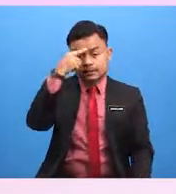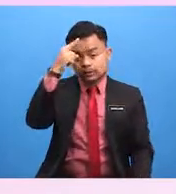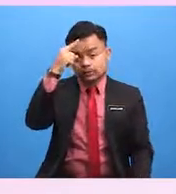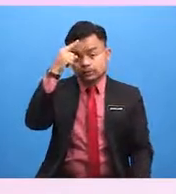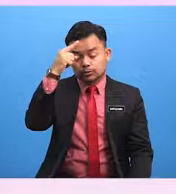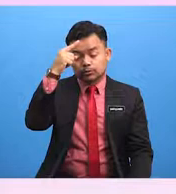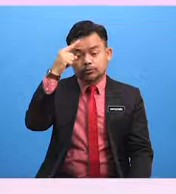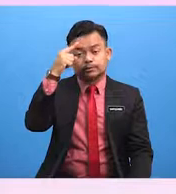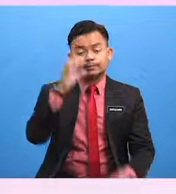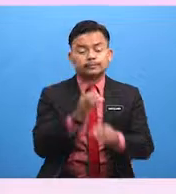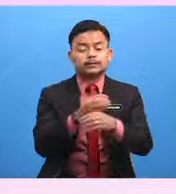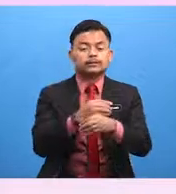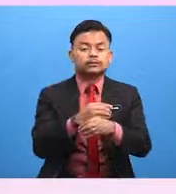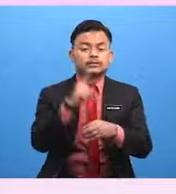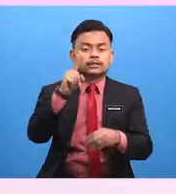kubus.